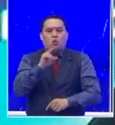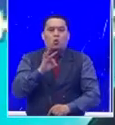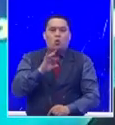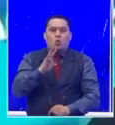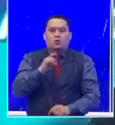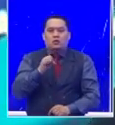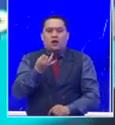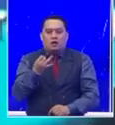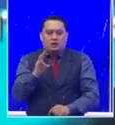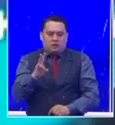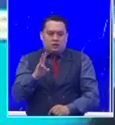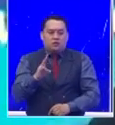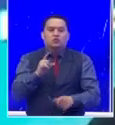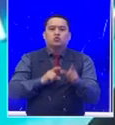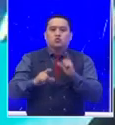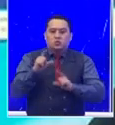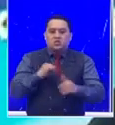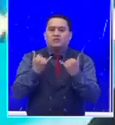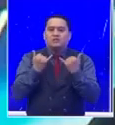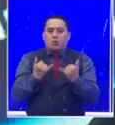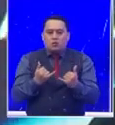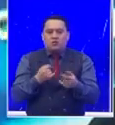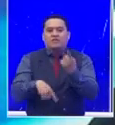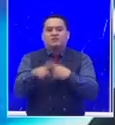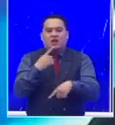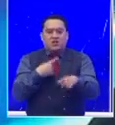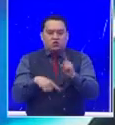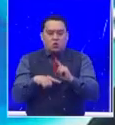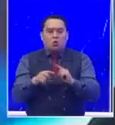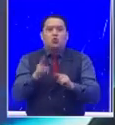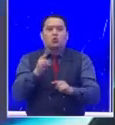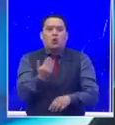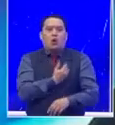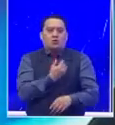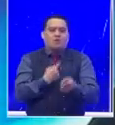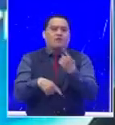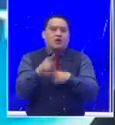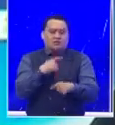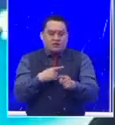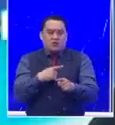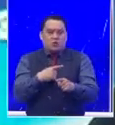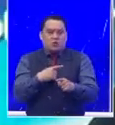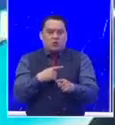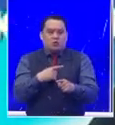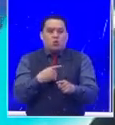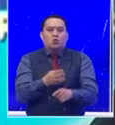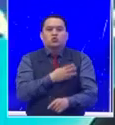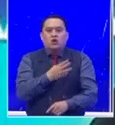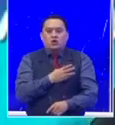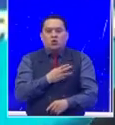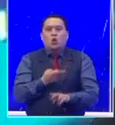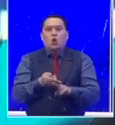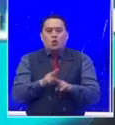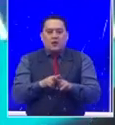поэтому в плановом режиме данные студенты на сегодняшний день возвращаются. Те, которые хотят вернуться, возвращаются, кто изъявляет желание. Кроме